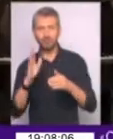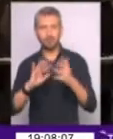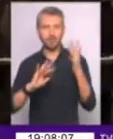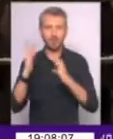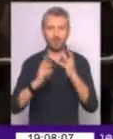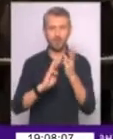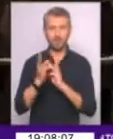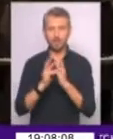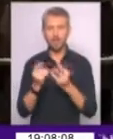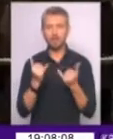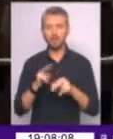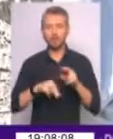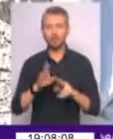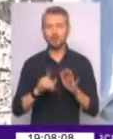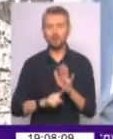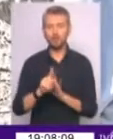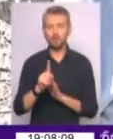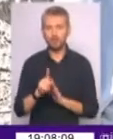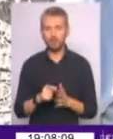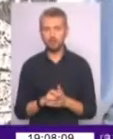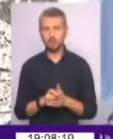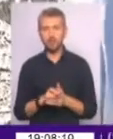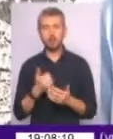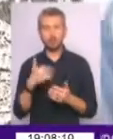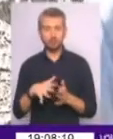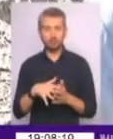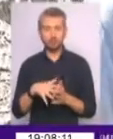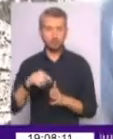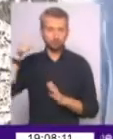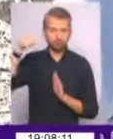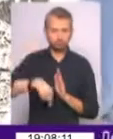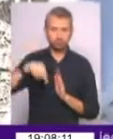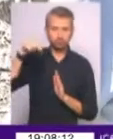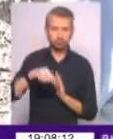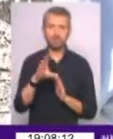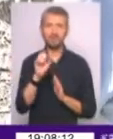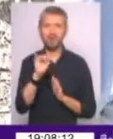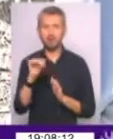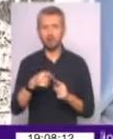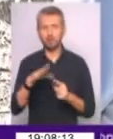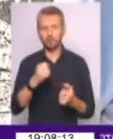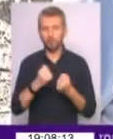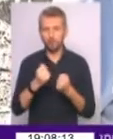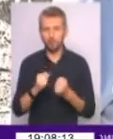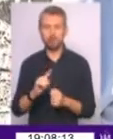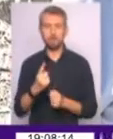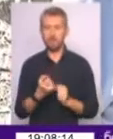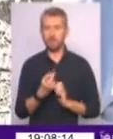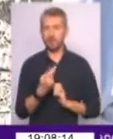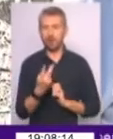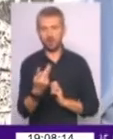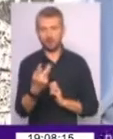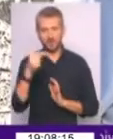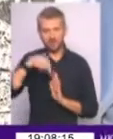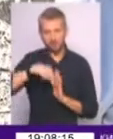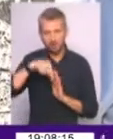Нині ж будувати лише починають. Йдемо вже сваї, які будуть укріпляти. Тобто перший ряд свай. От ми почали